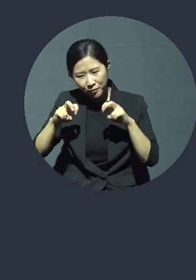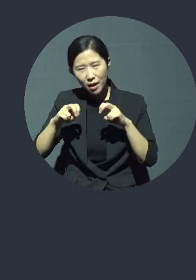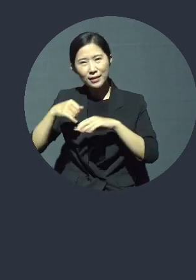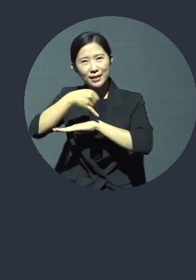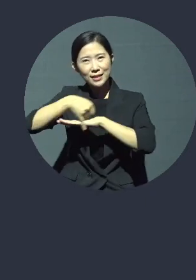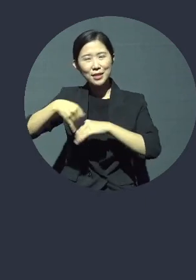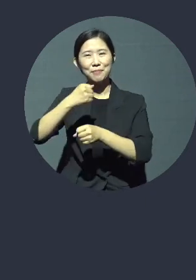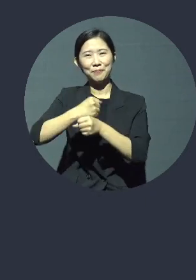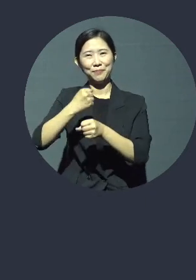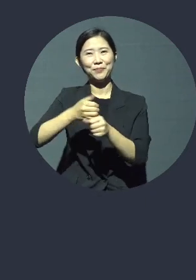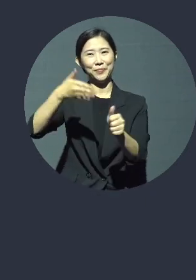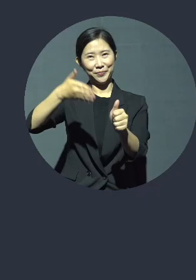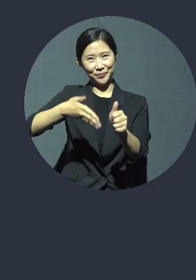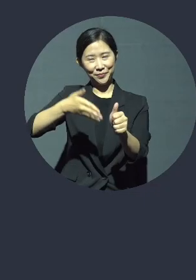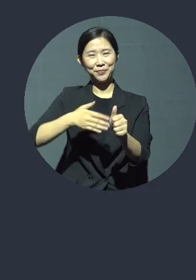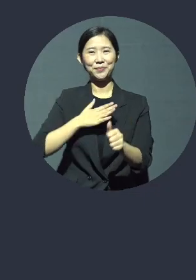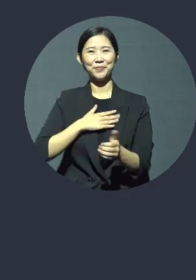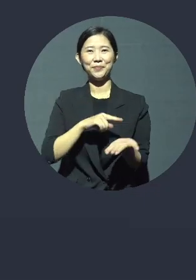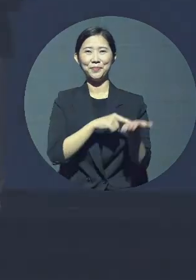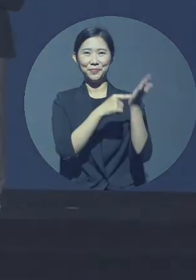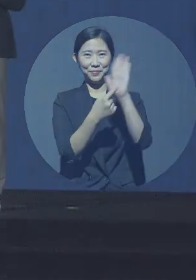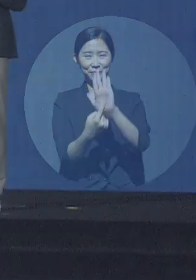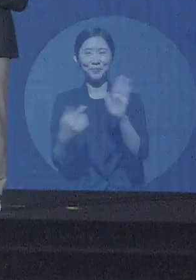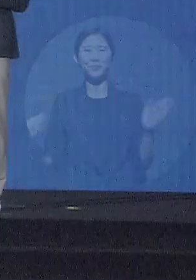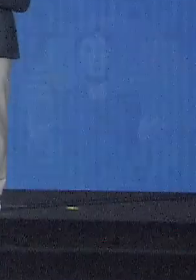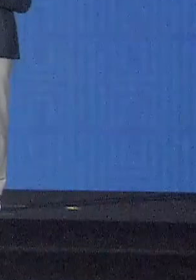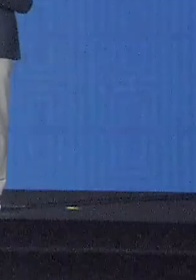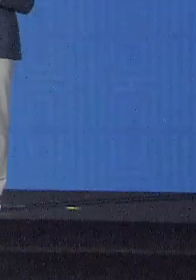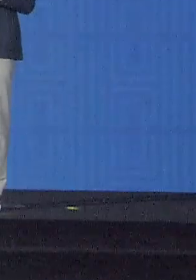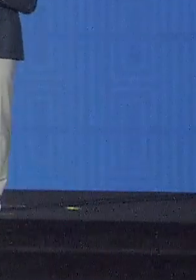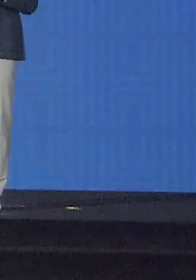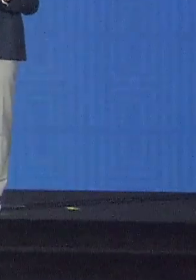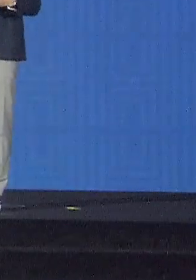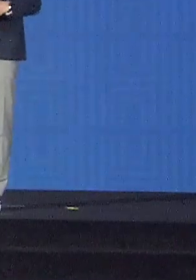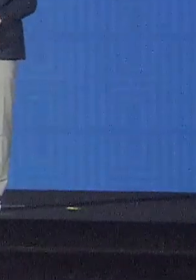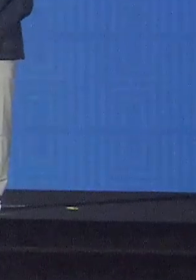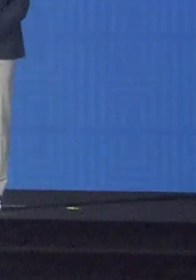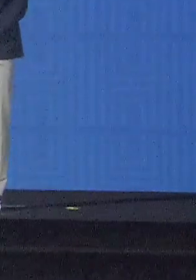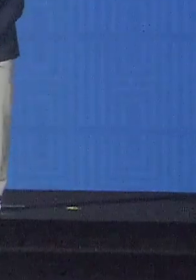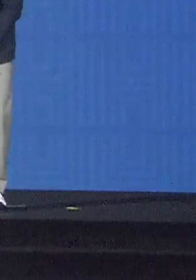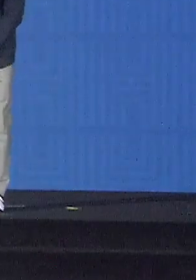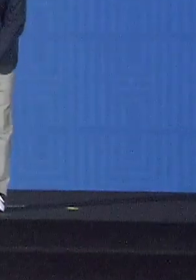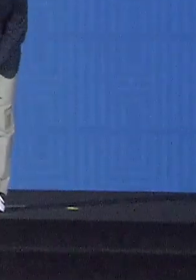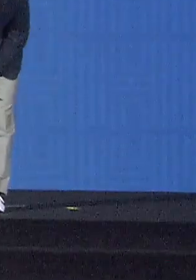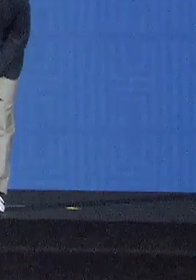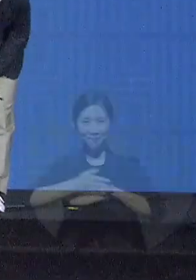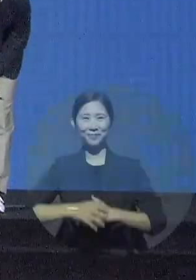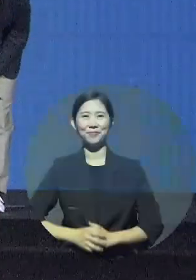발표를 마치도록 하겠습니다. 네, 감사합니다.